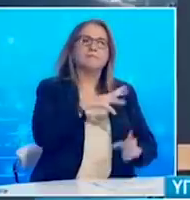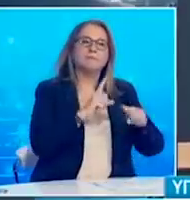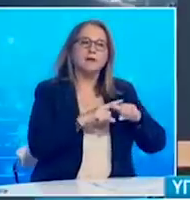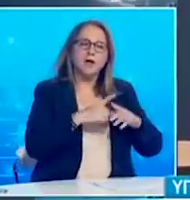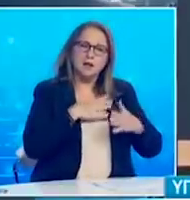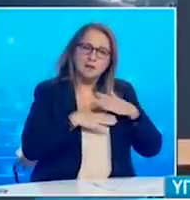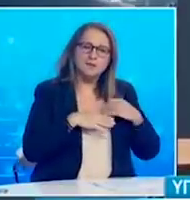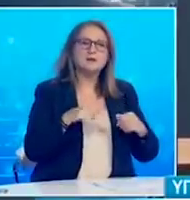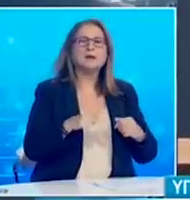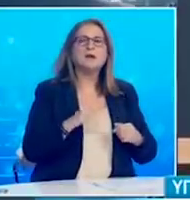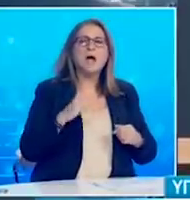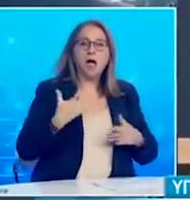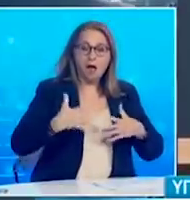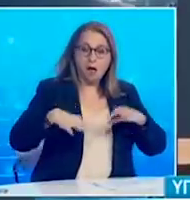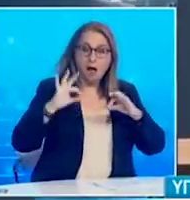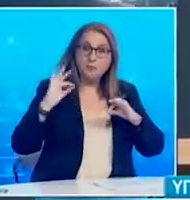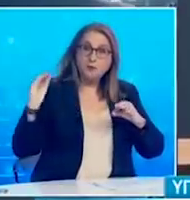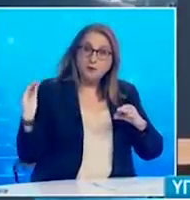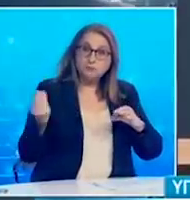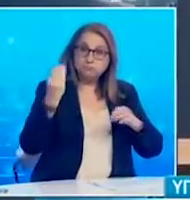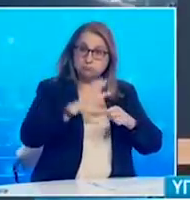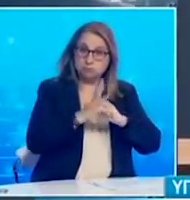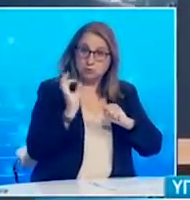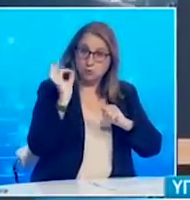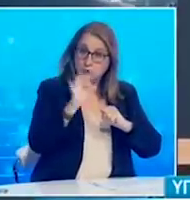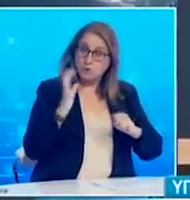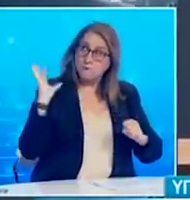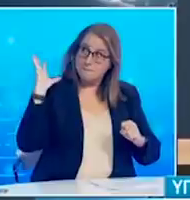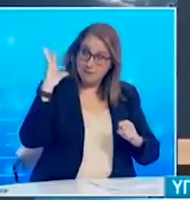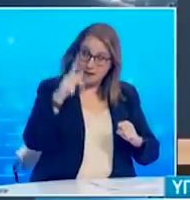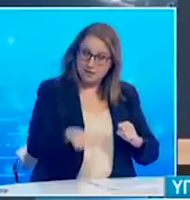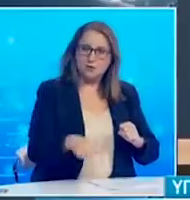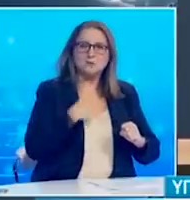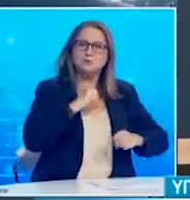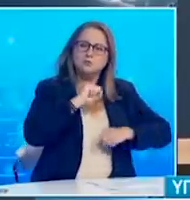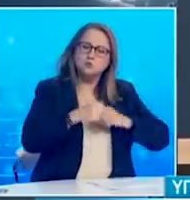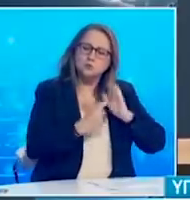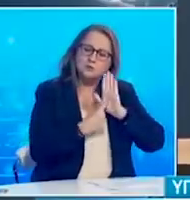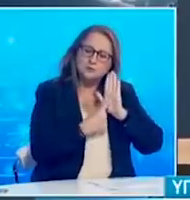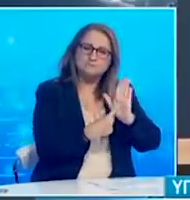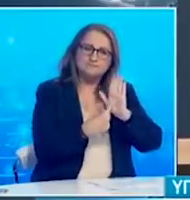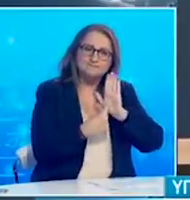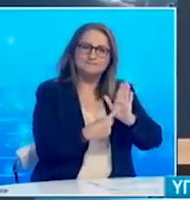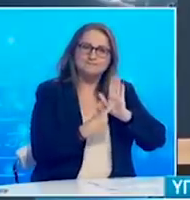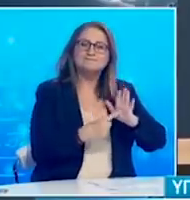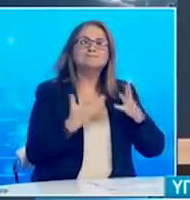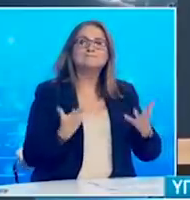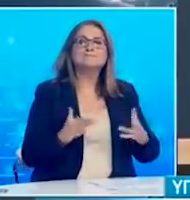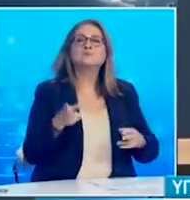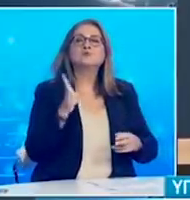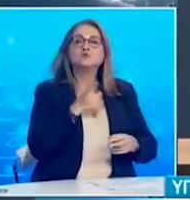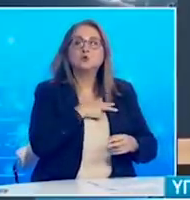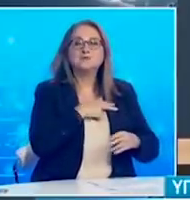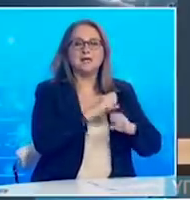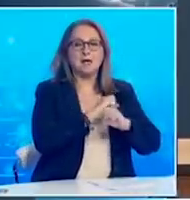της πανδημίας έχουμε επισημάνει και προσπαθούμε να το δείξουμε με κάθε τρόπο ότι βασικό στοιχείο για την αντιμετώπιση της είναι η σωστή